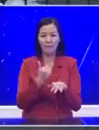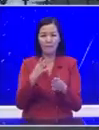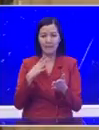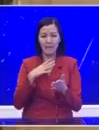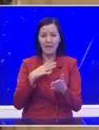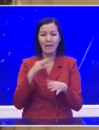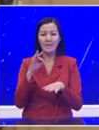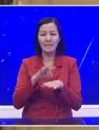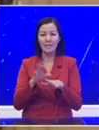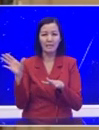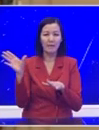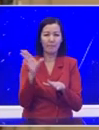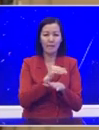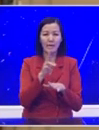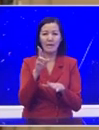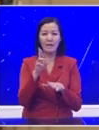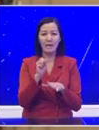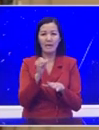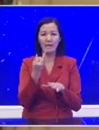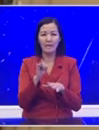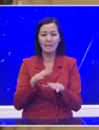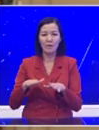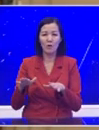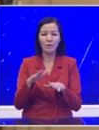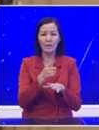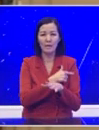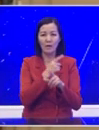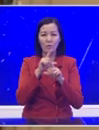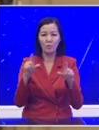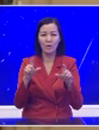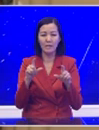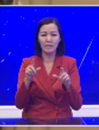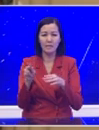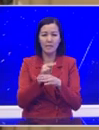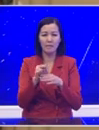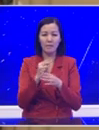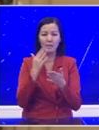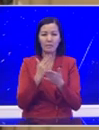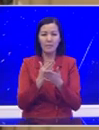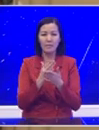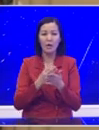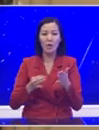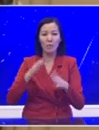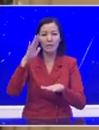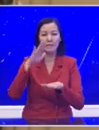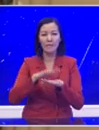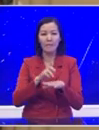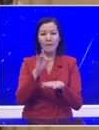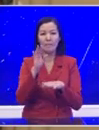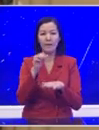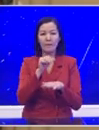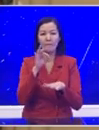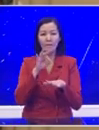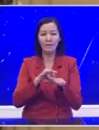аптасында. Сырқаттанғандардың барлығы Қарасай аудандық инфекциялық ауруханасында ем алуда. Осыған байланысты облыс әкімі